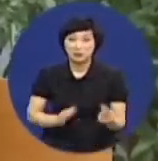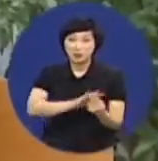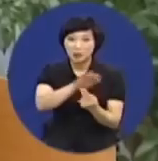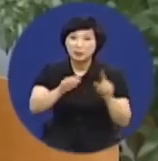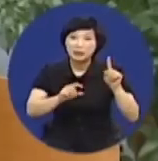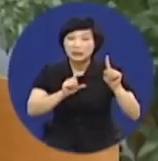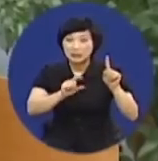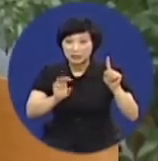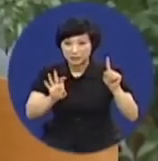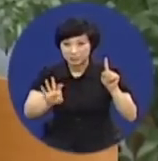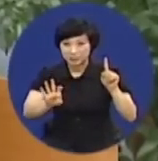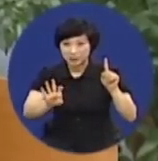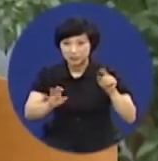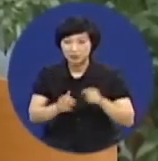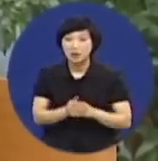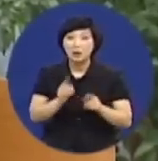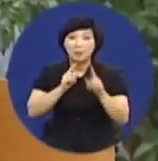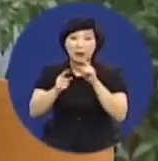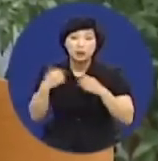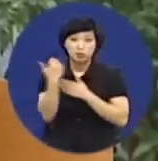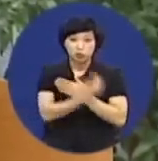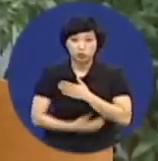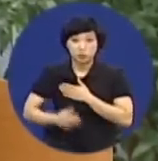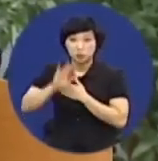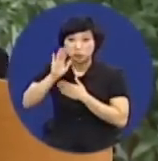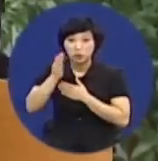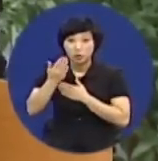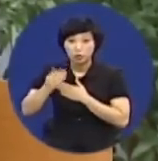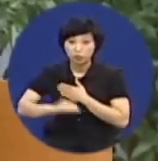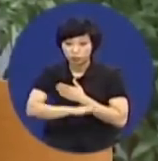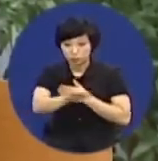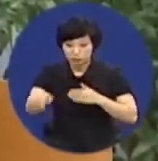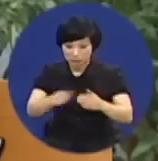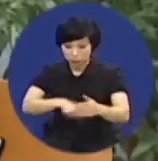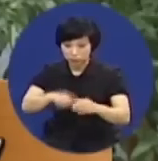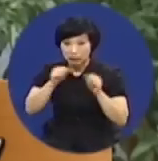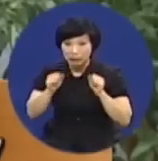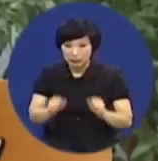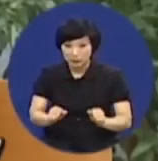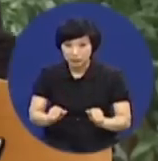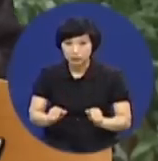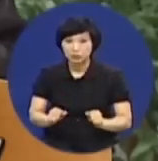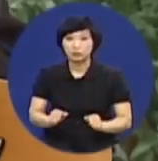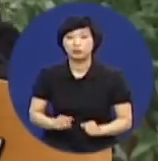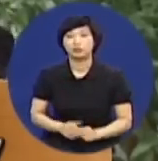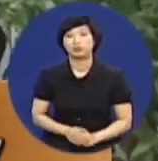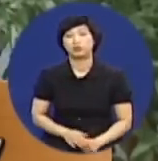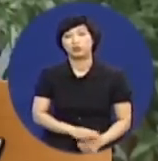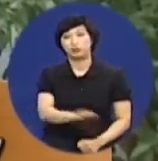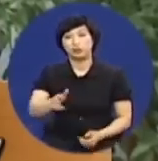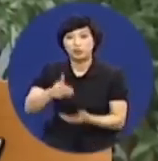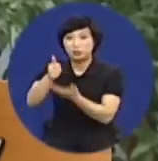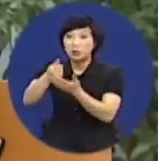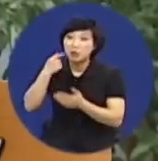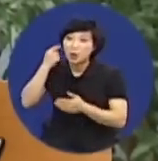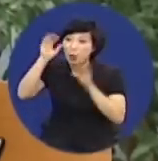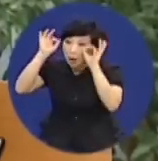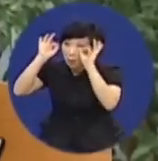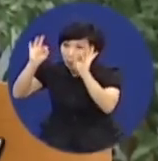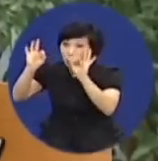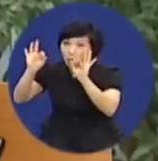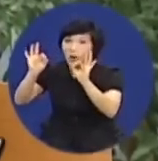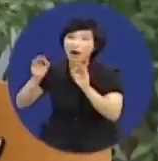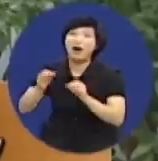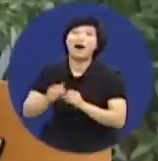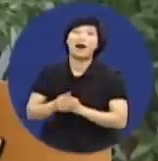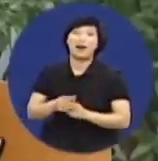ヨハネの福音書 1-14 には、言葉は人となって私たちの間に住まわれた、私たちはこの方の